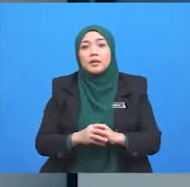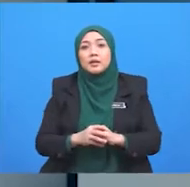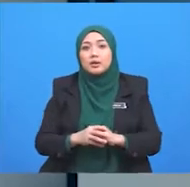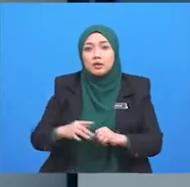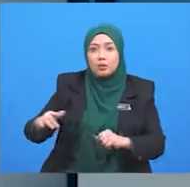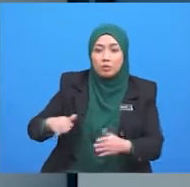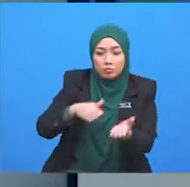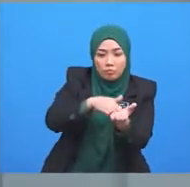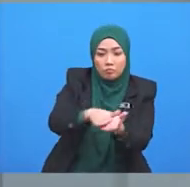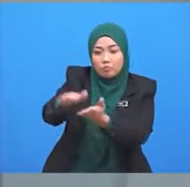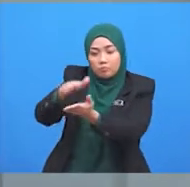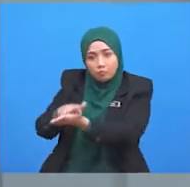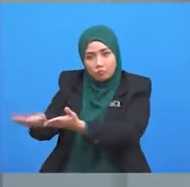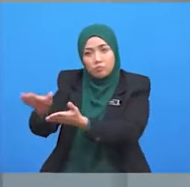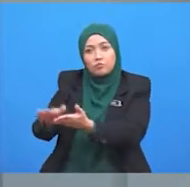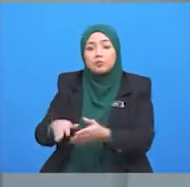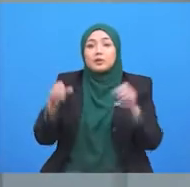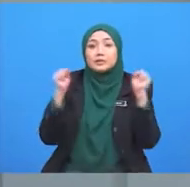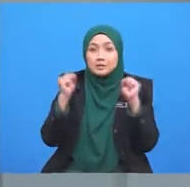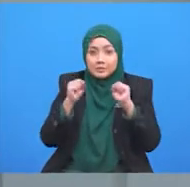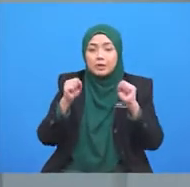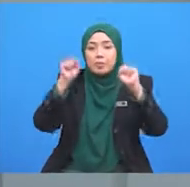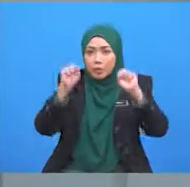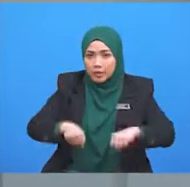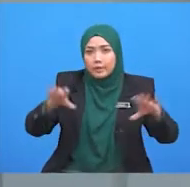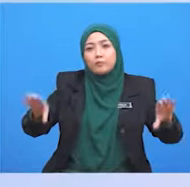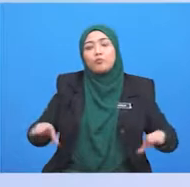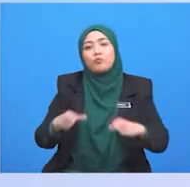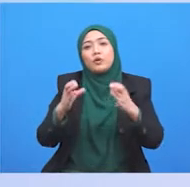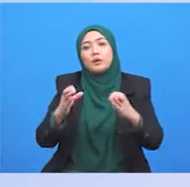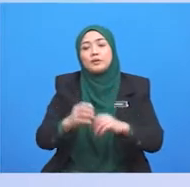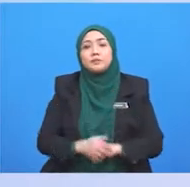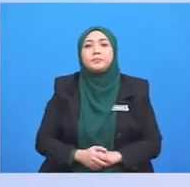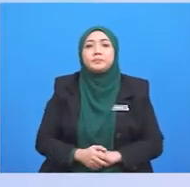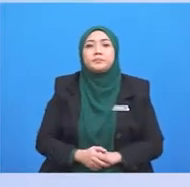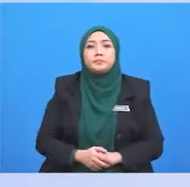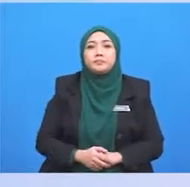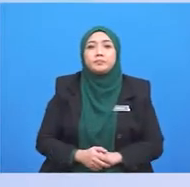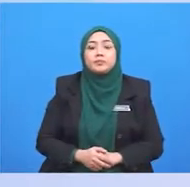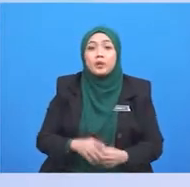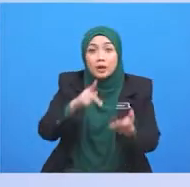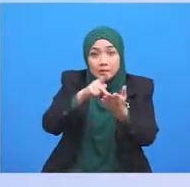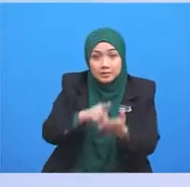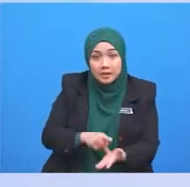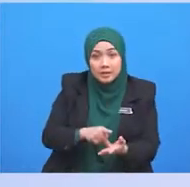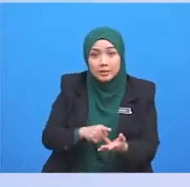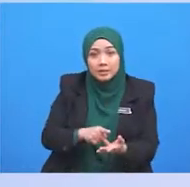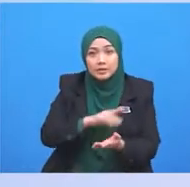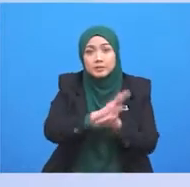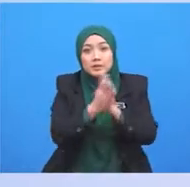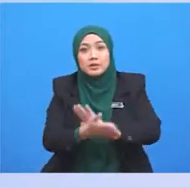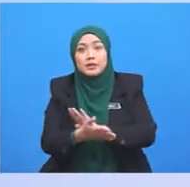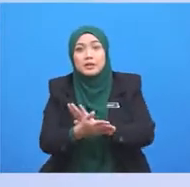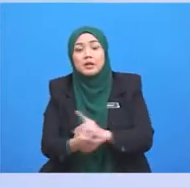luncur salji. Okey, pelajar-pelajar, sekarang cikgu akan menerangkan kesan kejadian solstice terhadap unsur